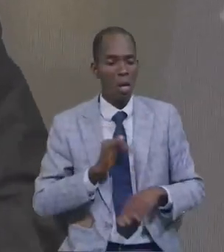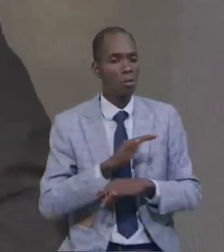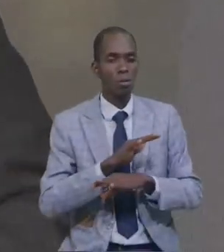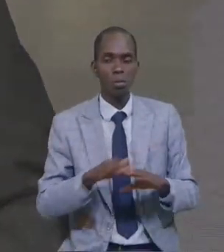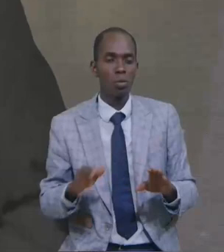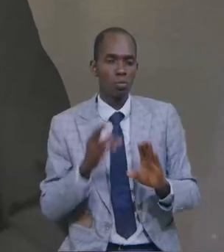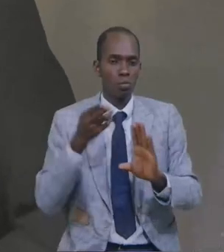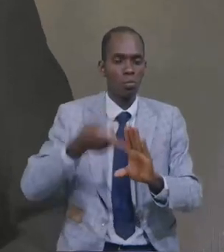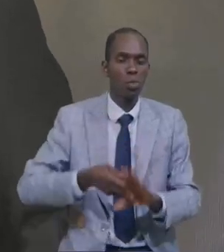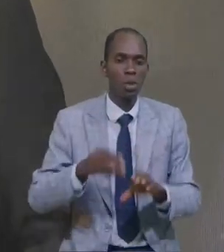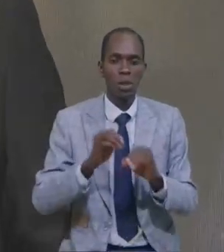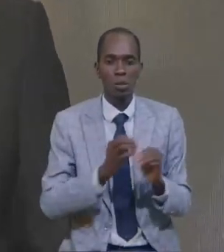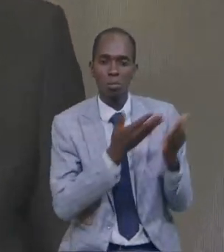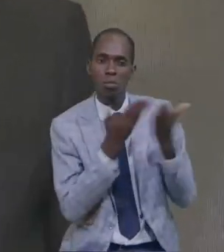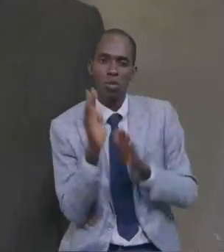a